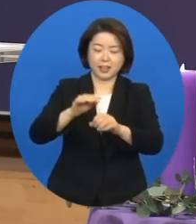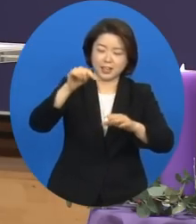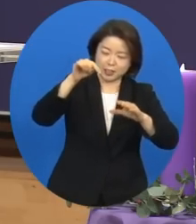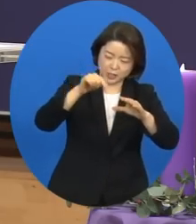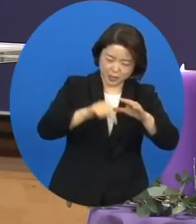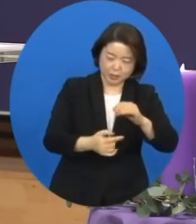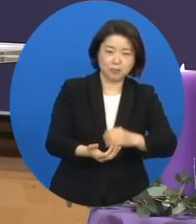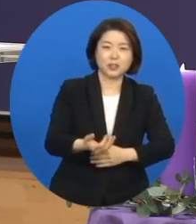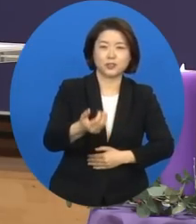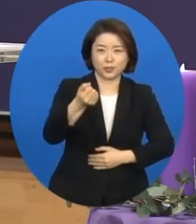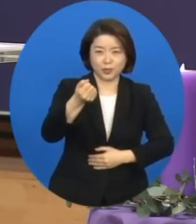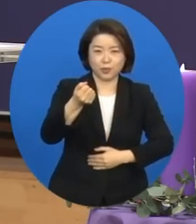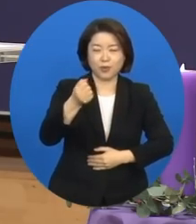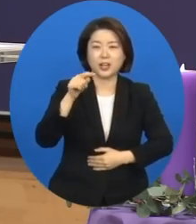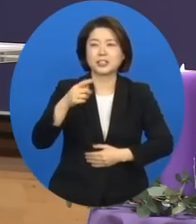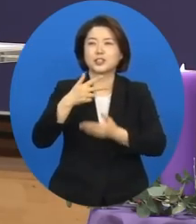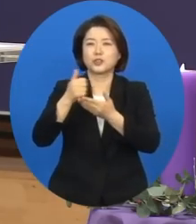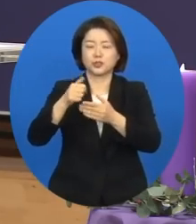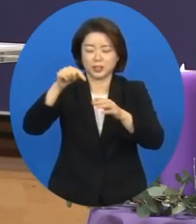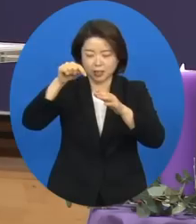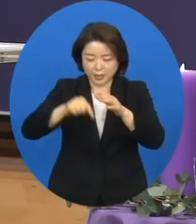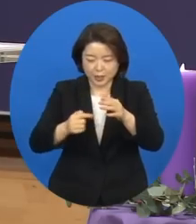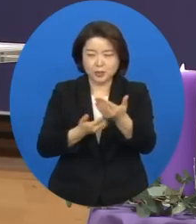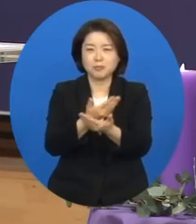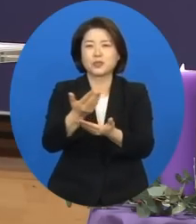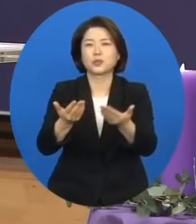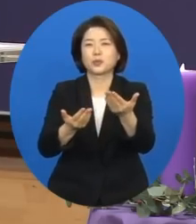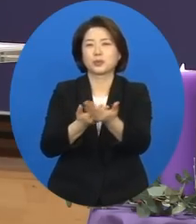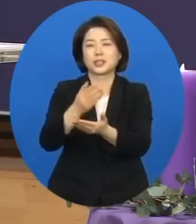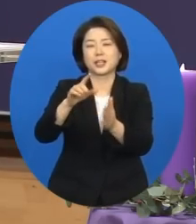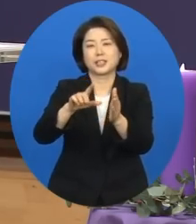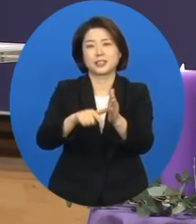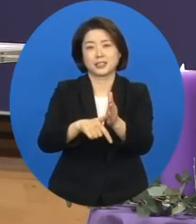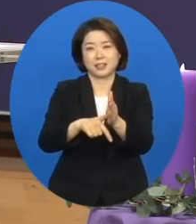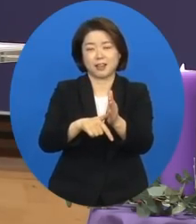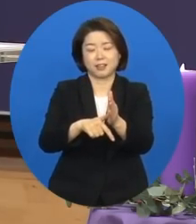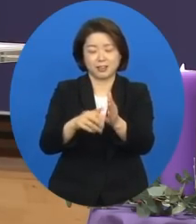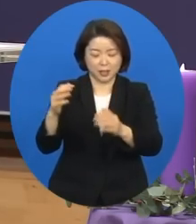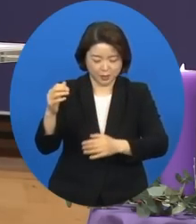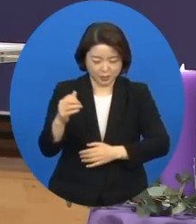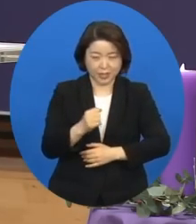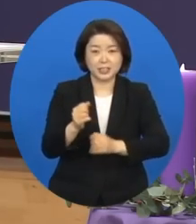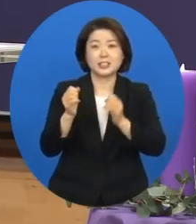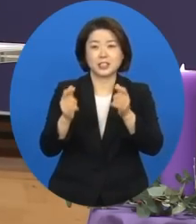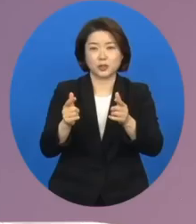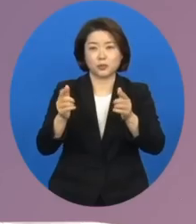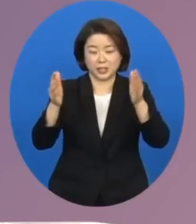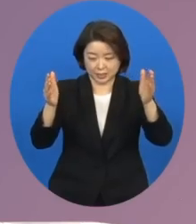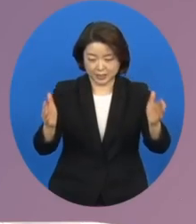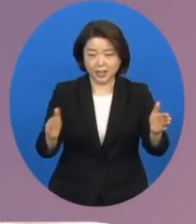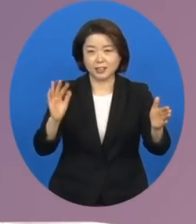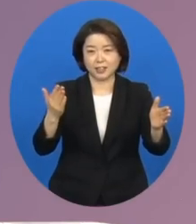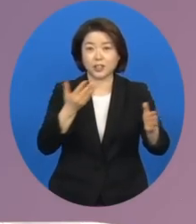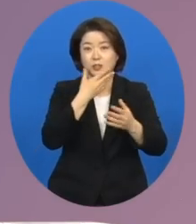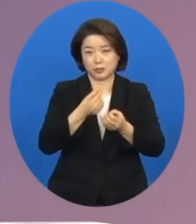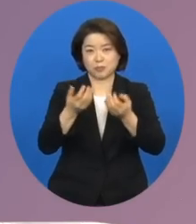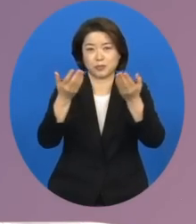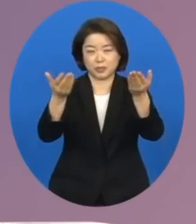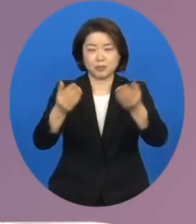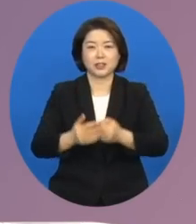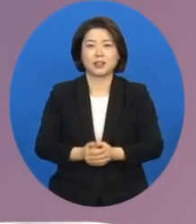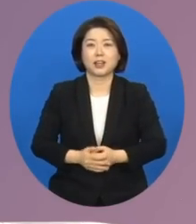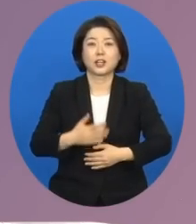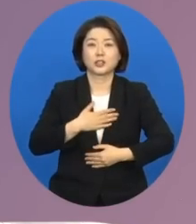누리고 그 주님과 깊이 교제하는 시간 우리가 삼기를 축복합니다 오늘 저는